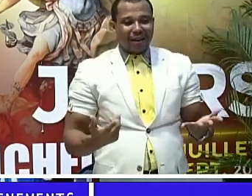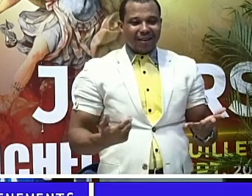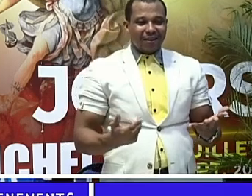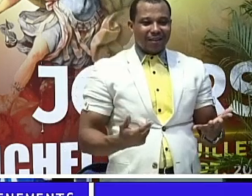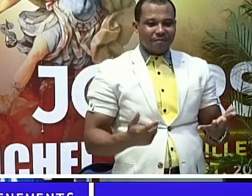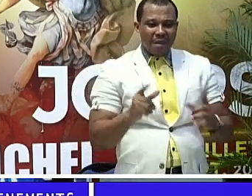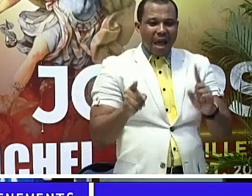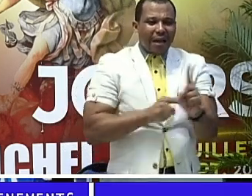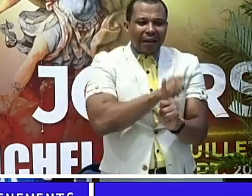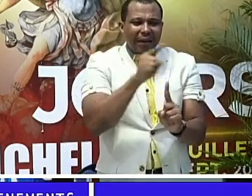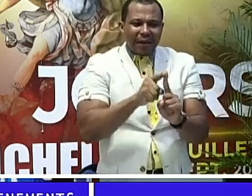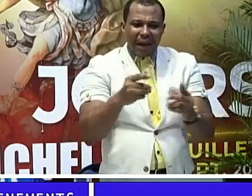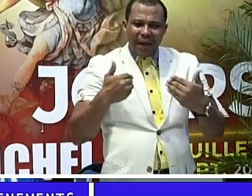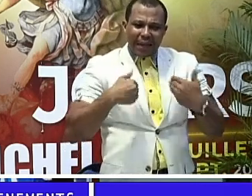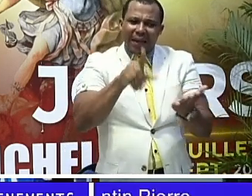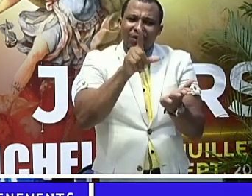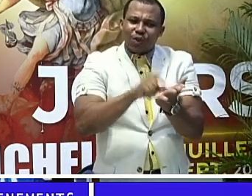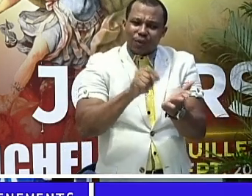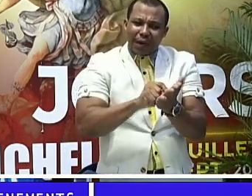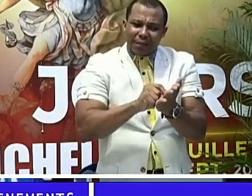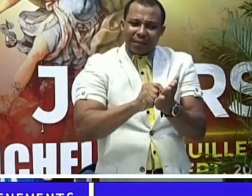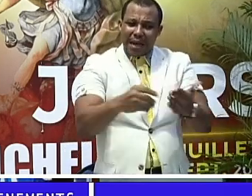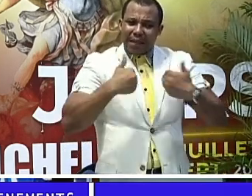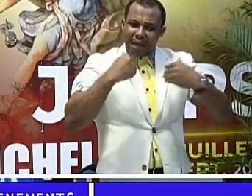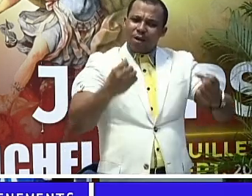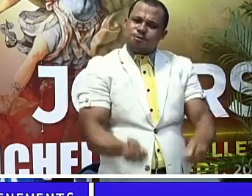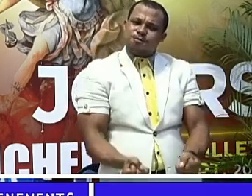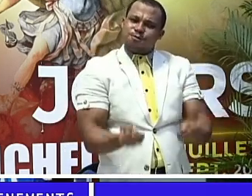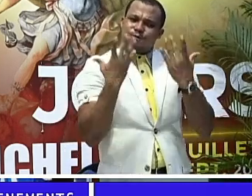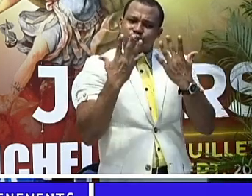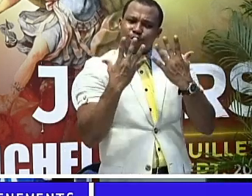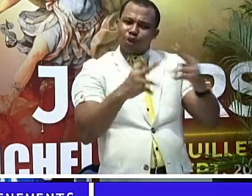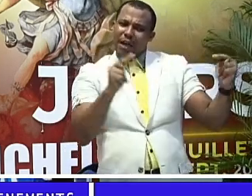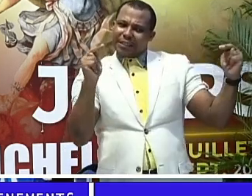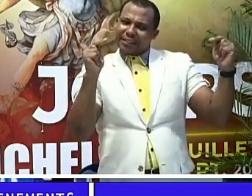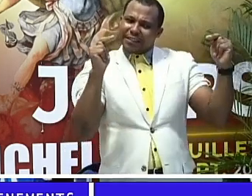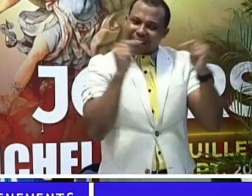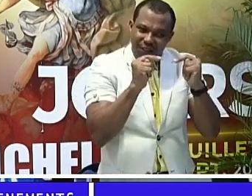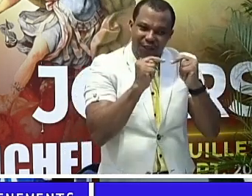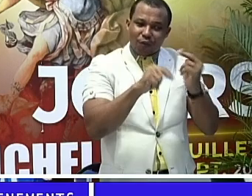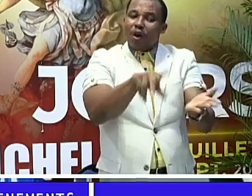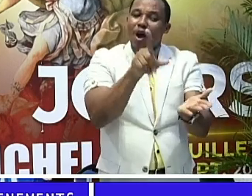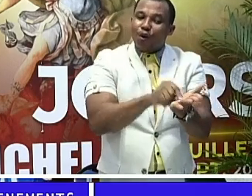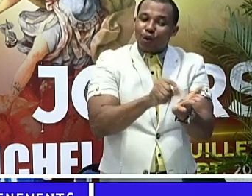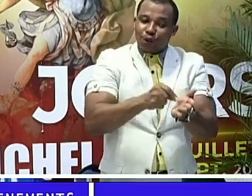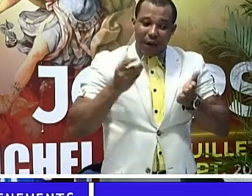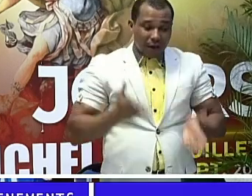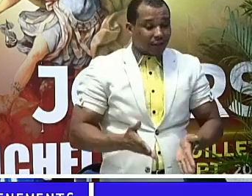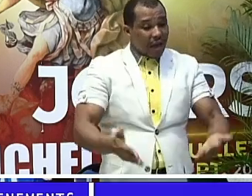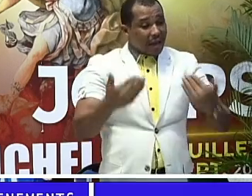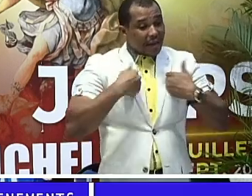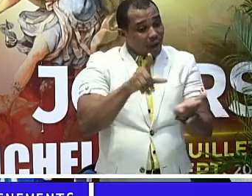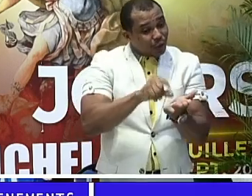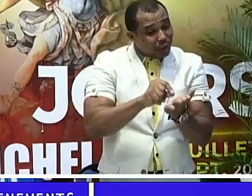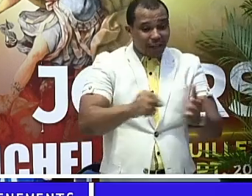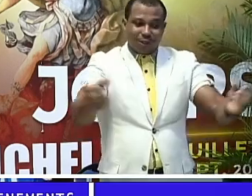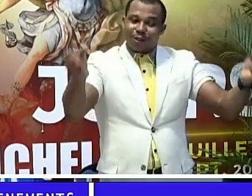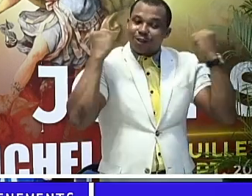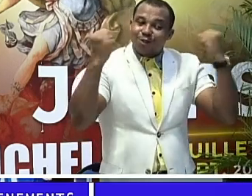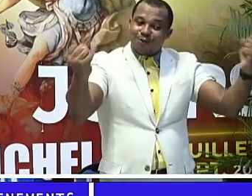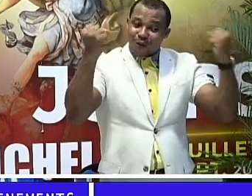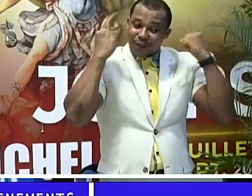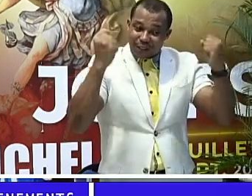de qui journaliste, il y a plusieurs niveaux de journaliste. Même si il y a journaliste sportif, il y a journaliste qui a pris formation.